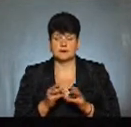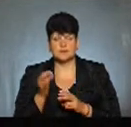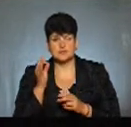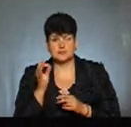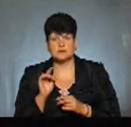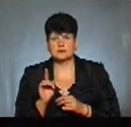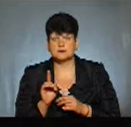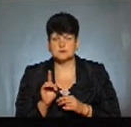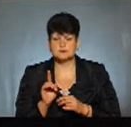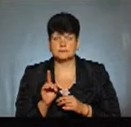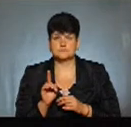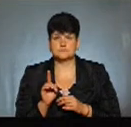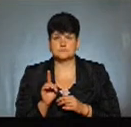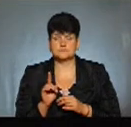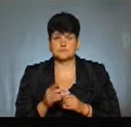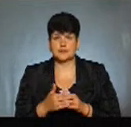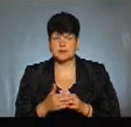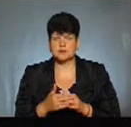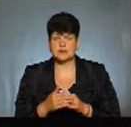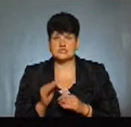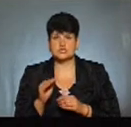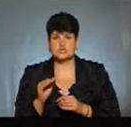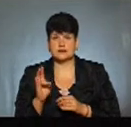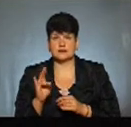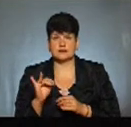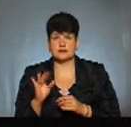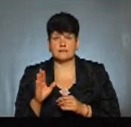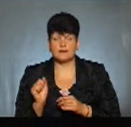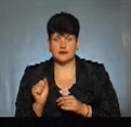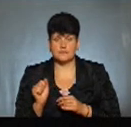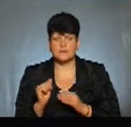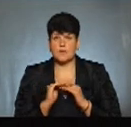що наближаються жнива. Поля